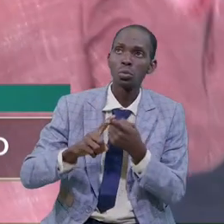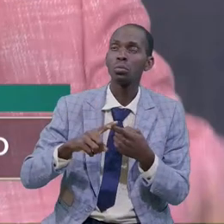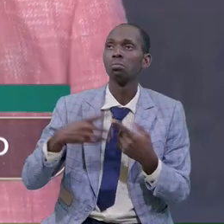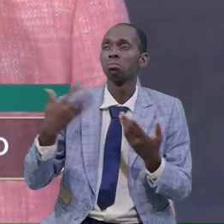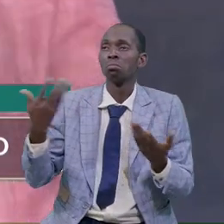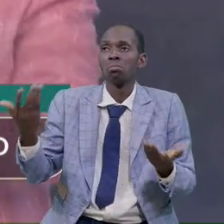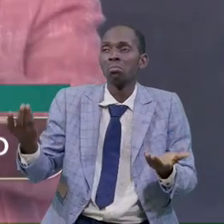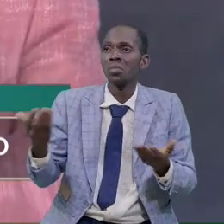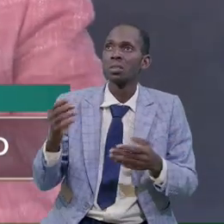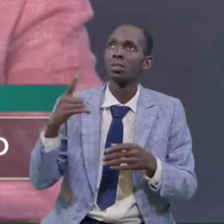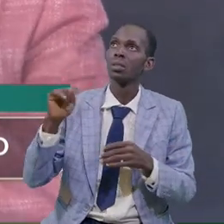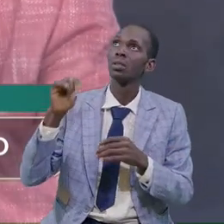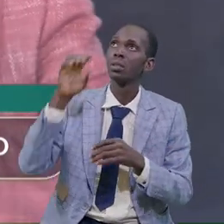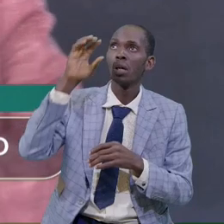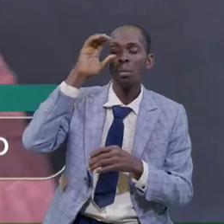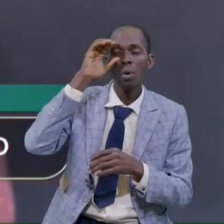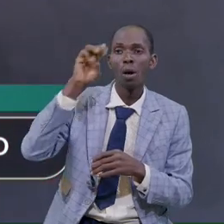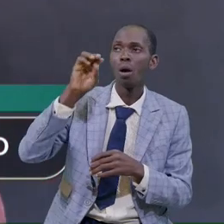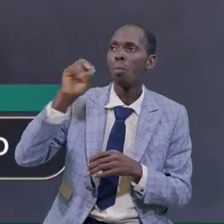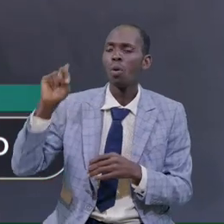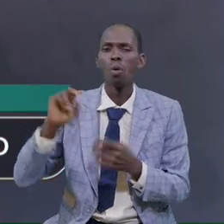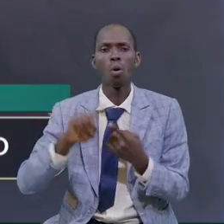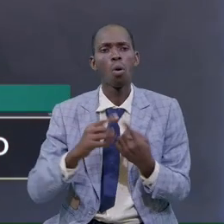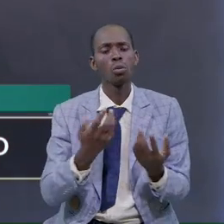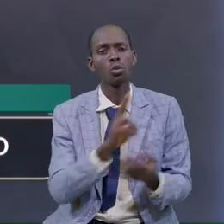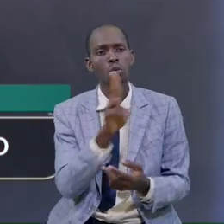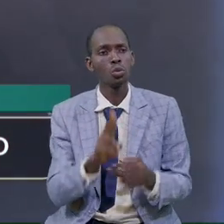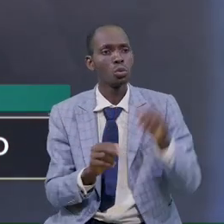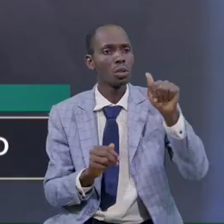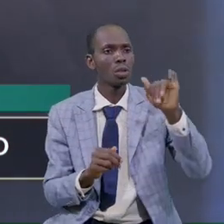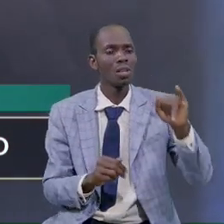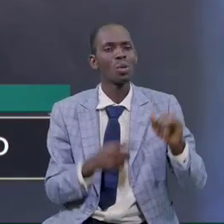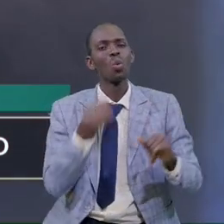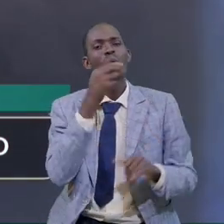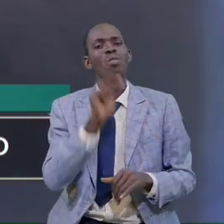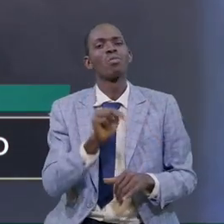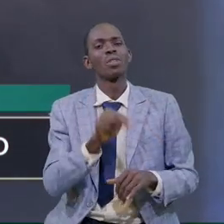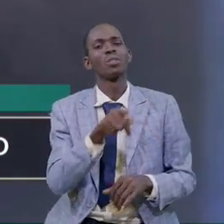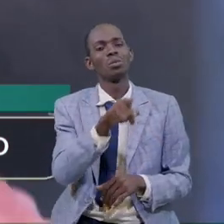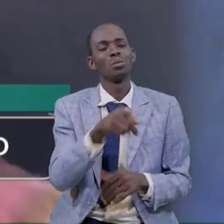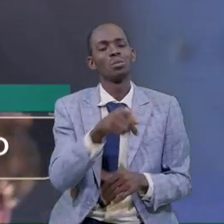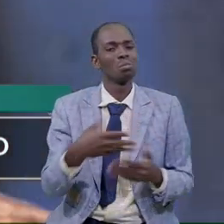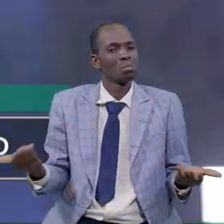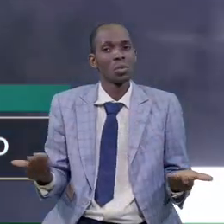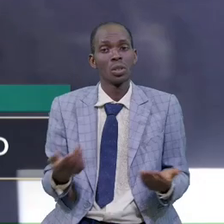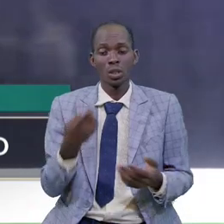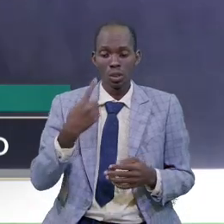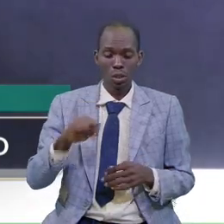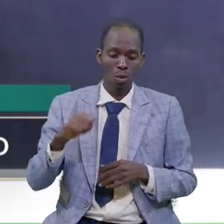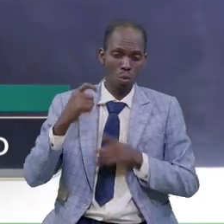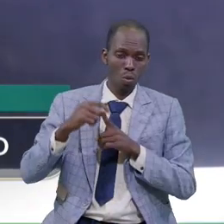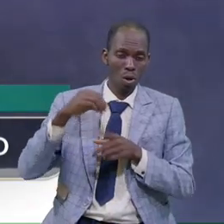utiliser l'intelligence artificielle et faire ce qu'il faut faire. Toi ne vas nulle part. Le monde en moi,